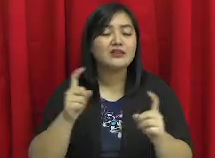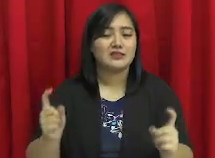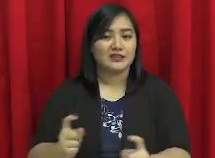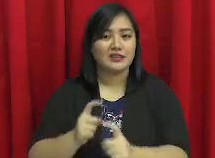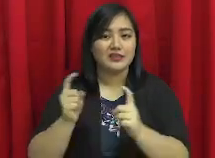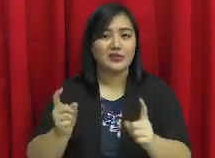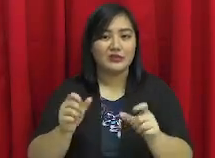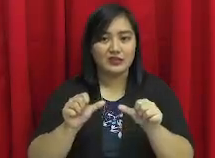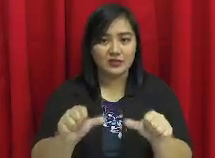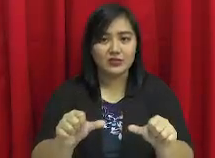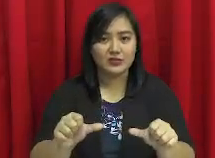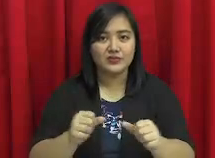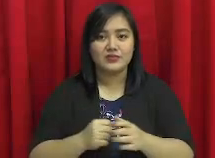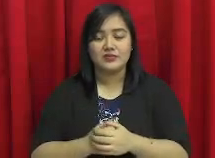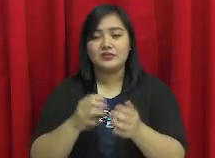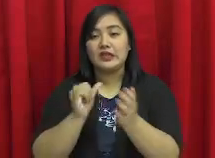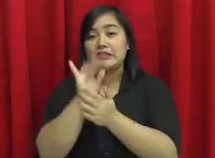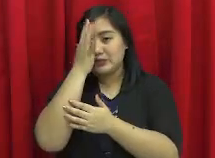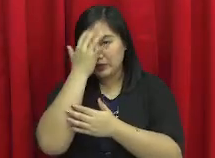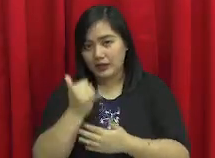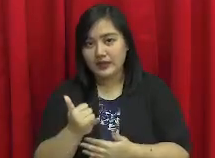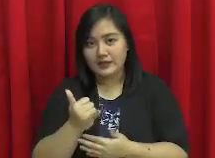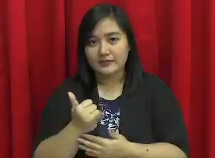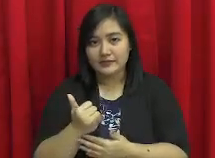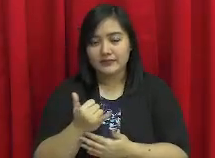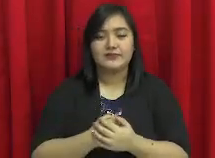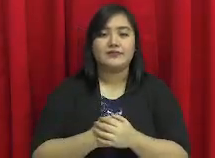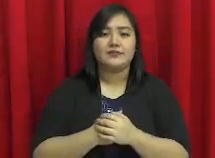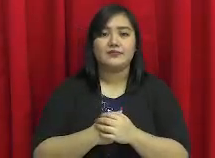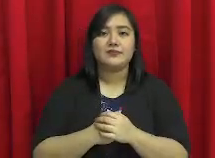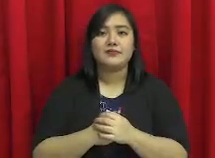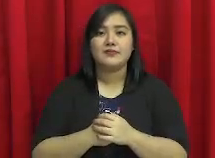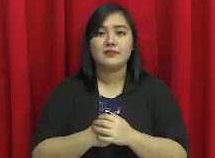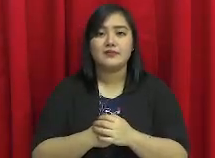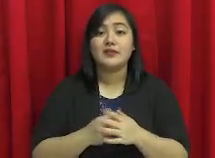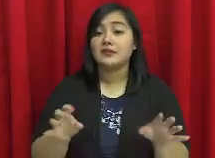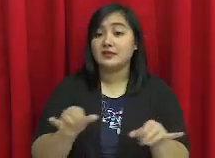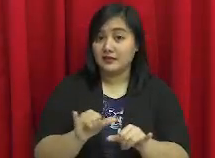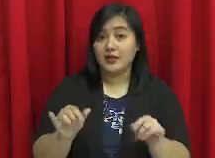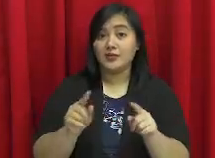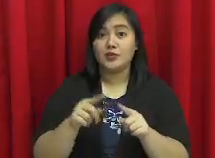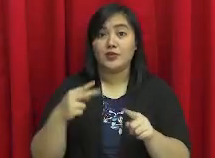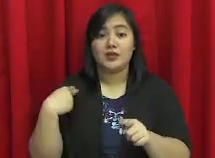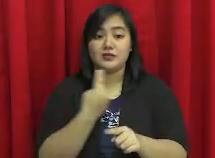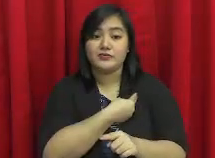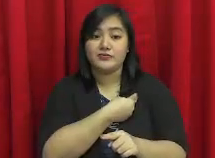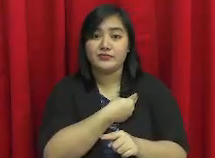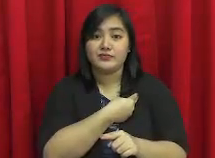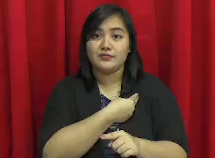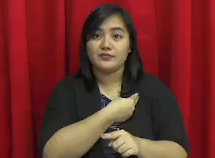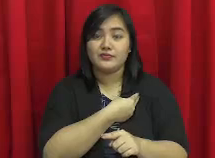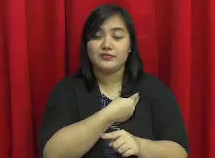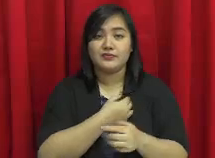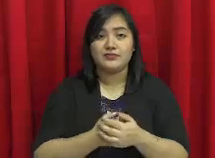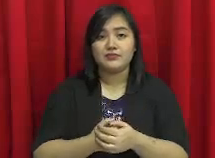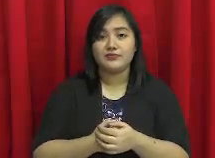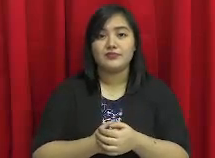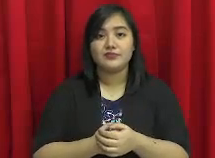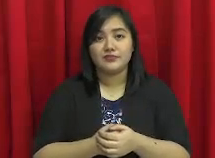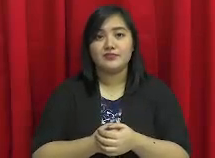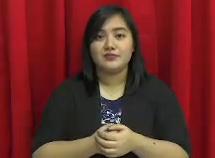kapatid? Nakita nyo, fathers? You see? Eh ngayon, katulad tayo ngayon, wala na rin tayo. Nadamay na